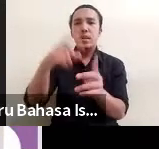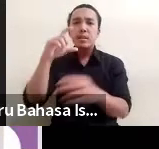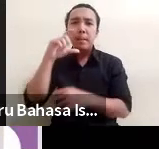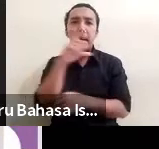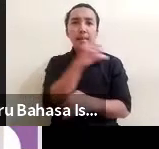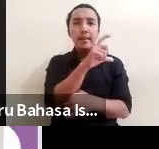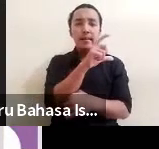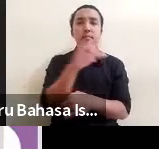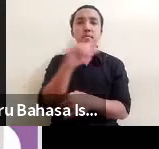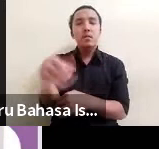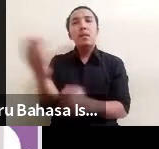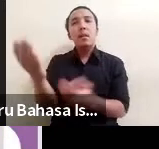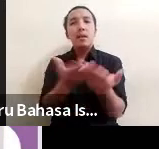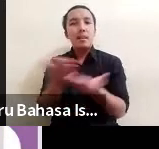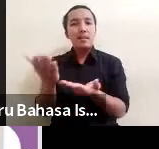di tempat. Nah, sehingga